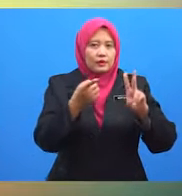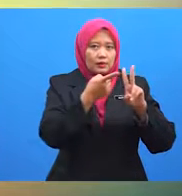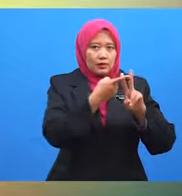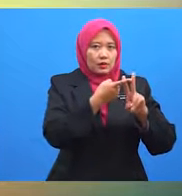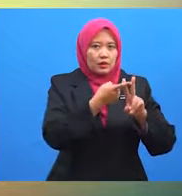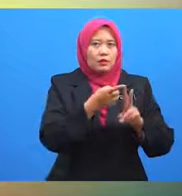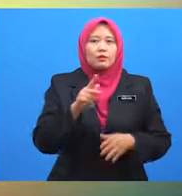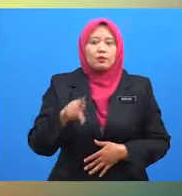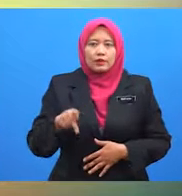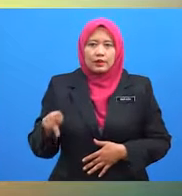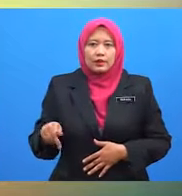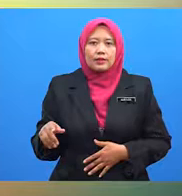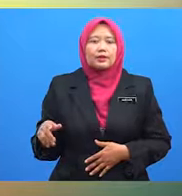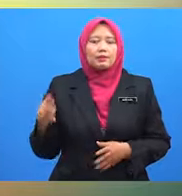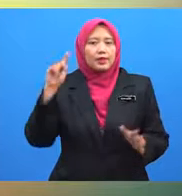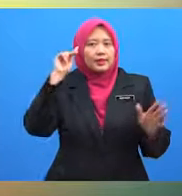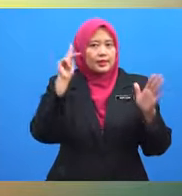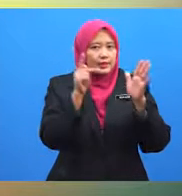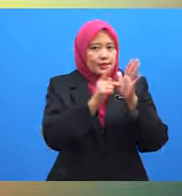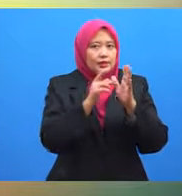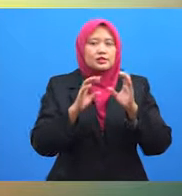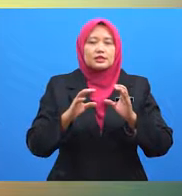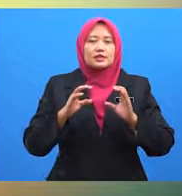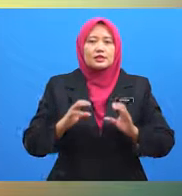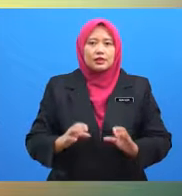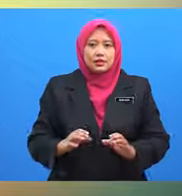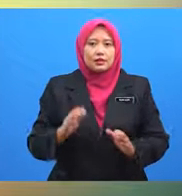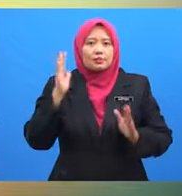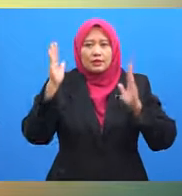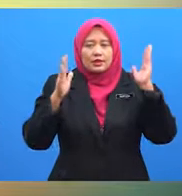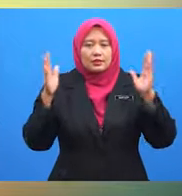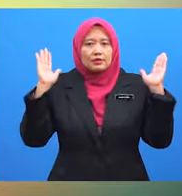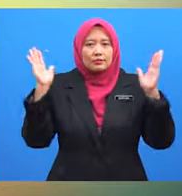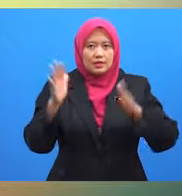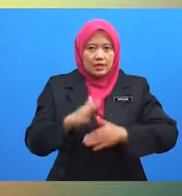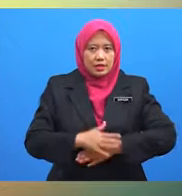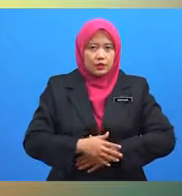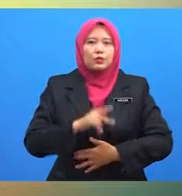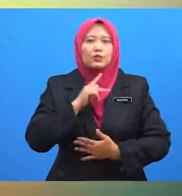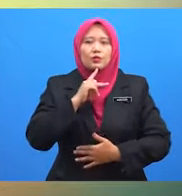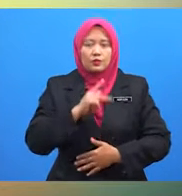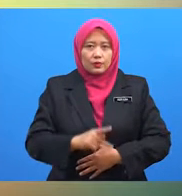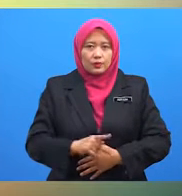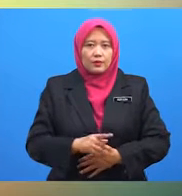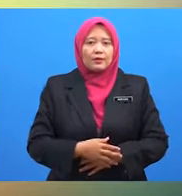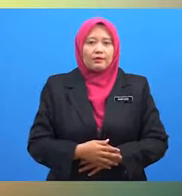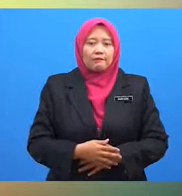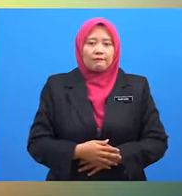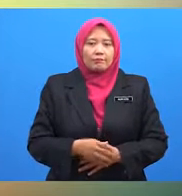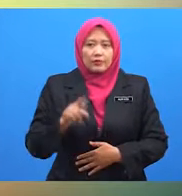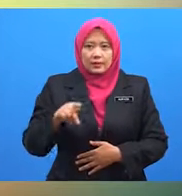pasti ciri-ciri Bahasa Melayu Kuno. Dan seterusnya, pelajar dapat